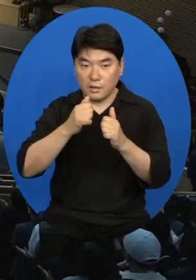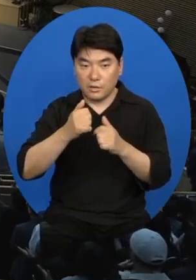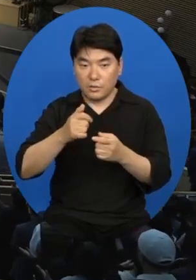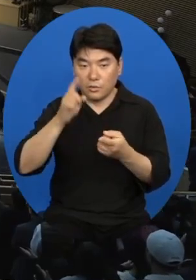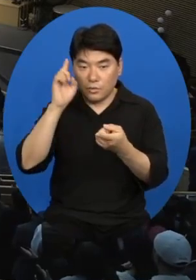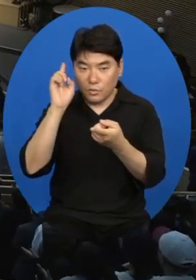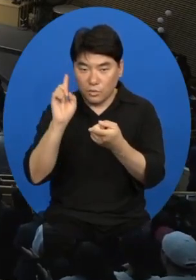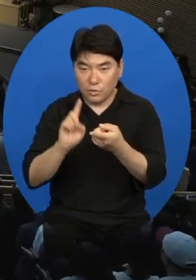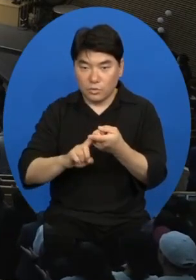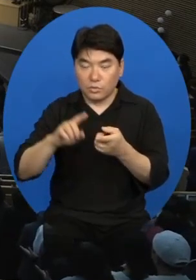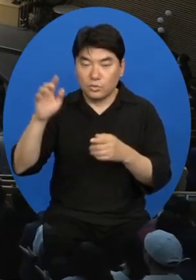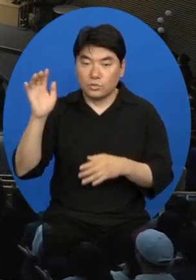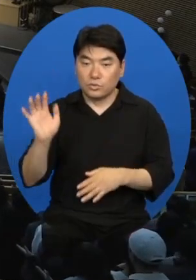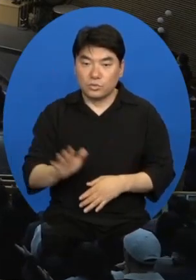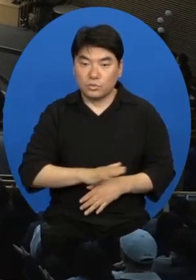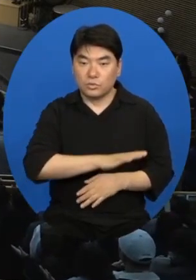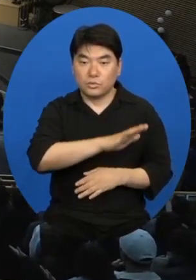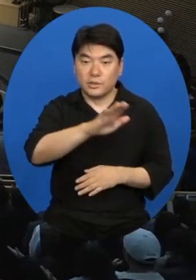능력대로